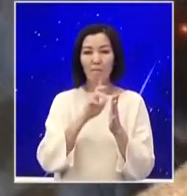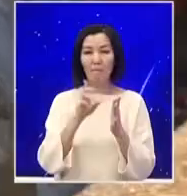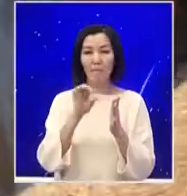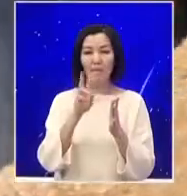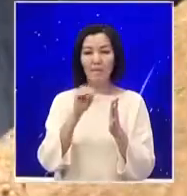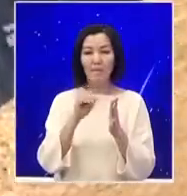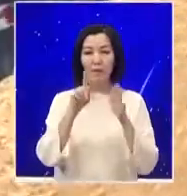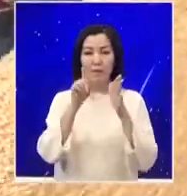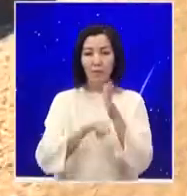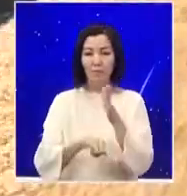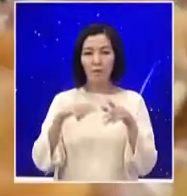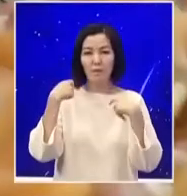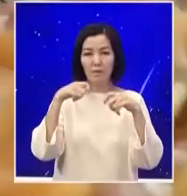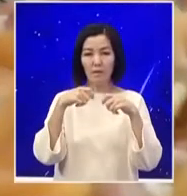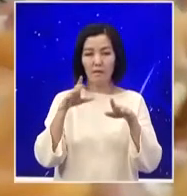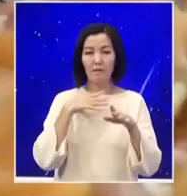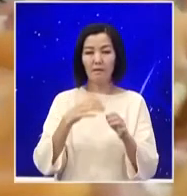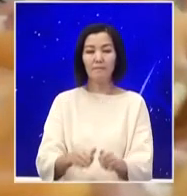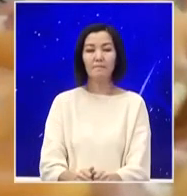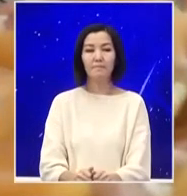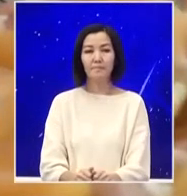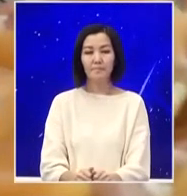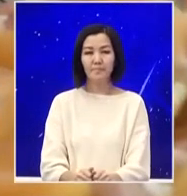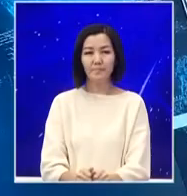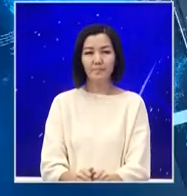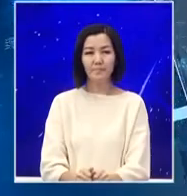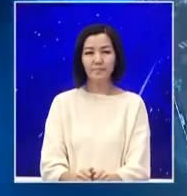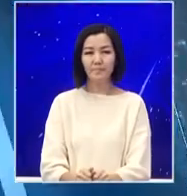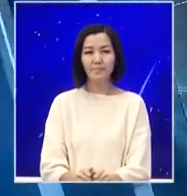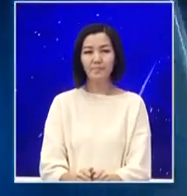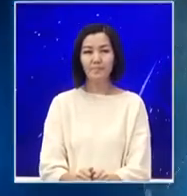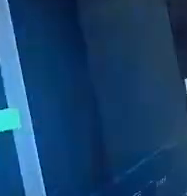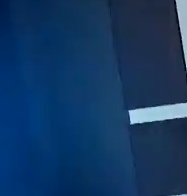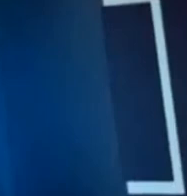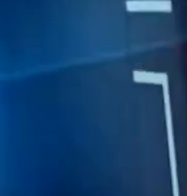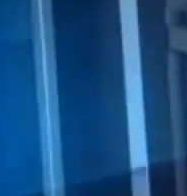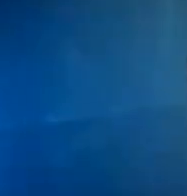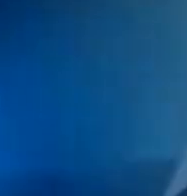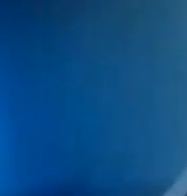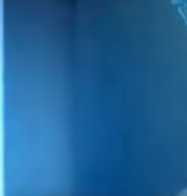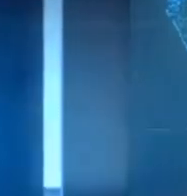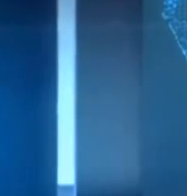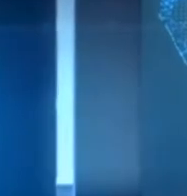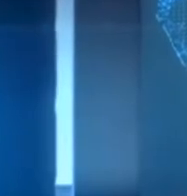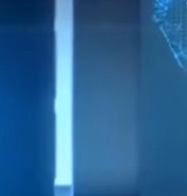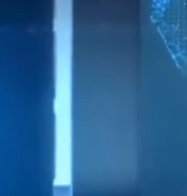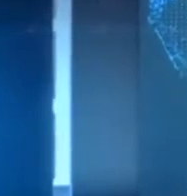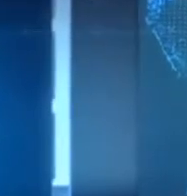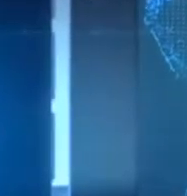төмен бағамен сатылды дейді аудандық ауыл шаруашылық бөлімінің басшысы. Елдана Серікбайқызы, Айдос Қалиев, Жетісу телеарнасы.